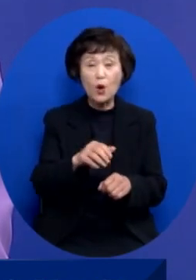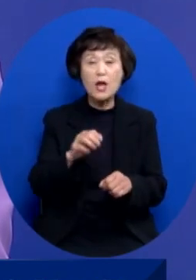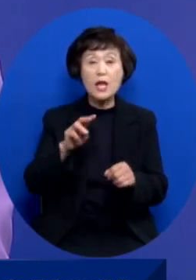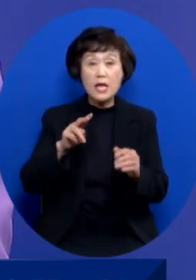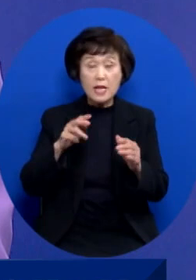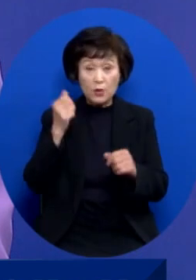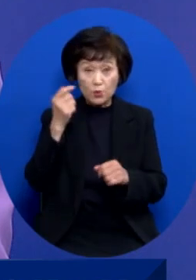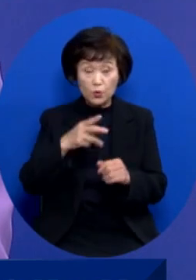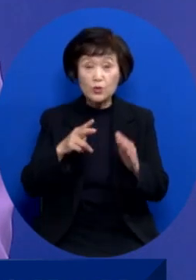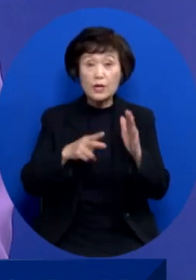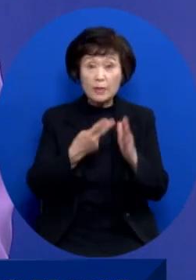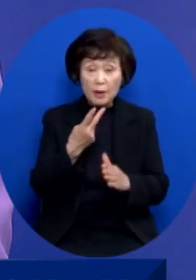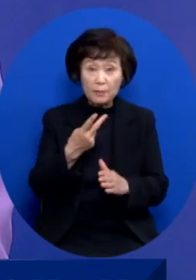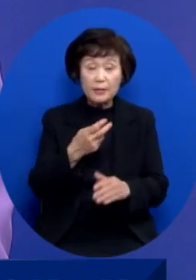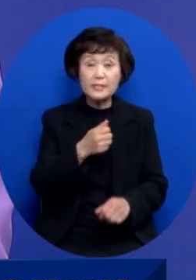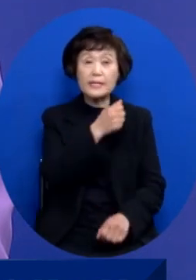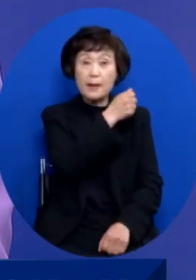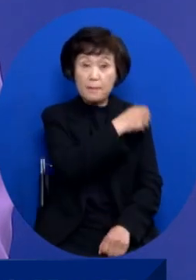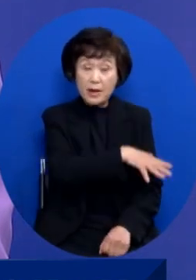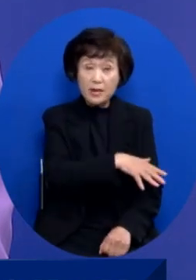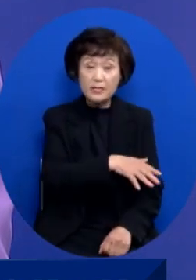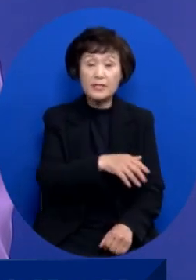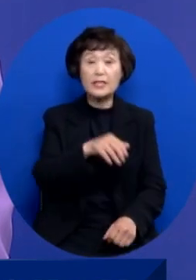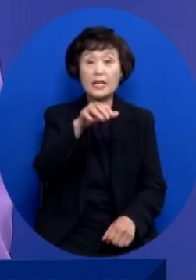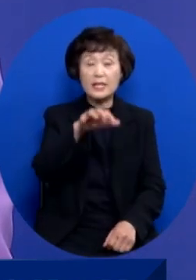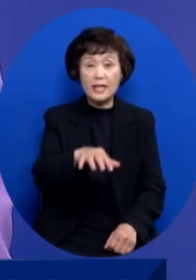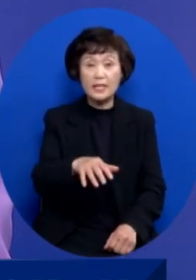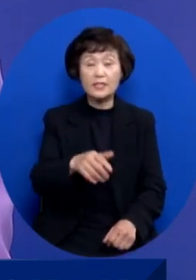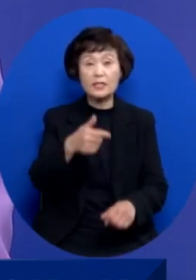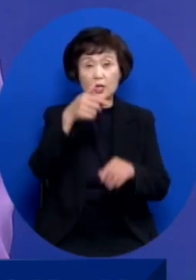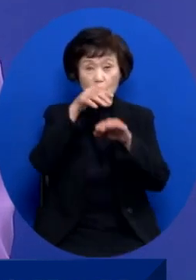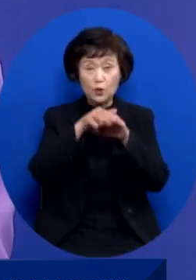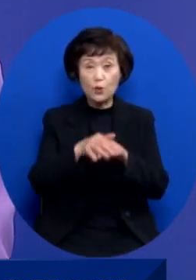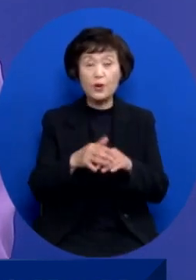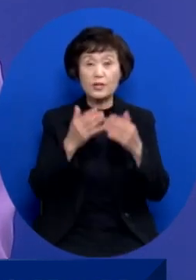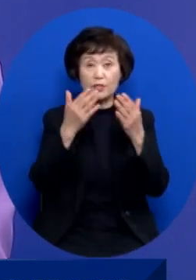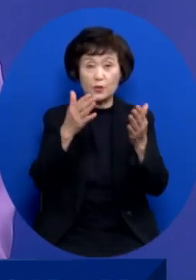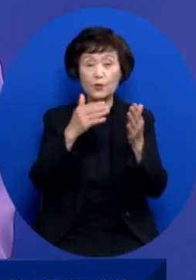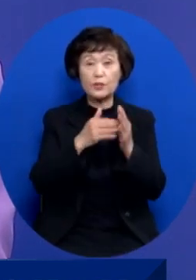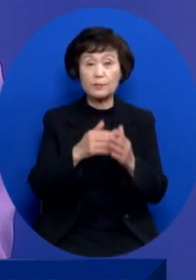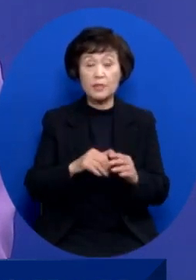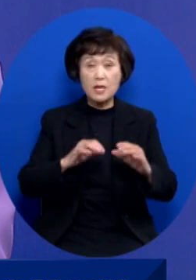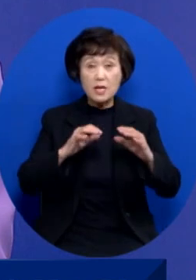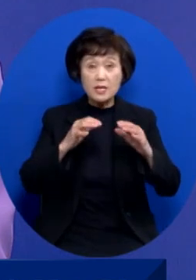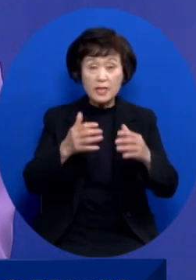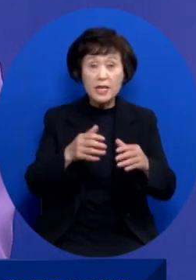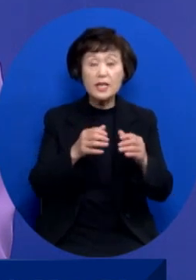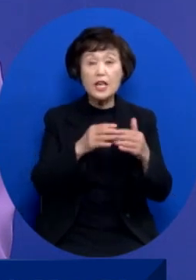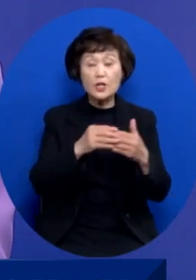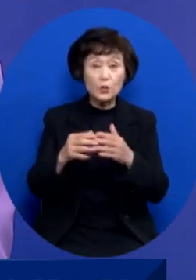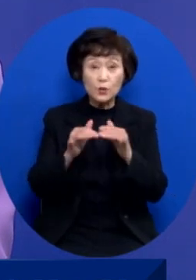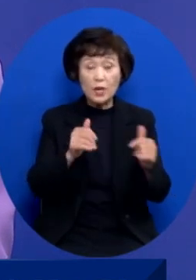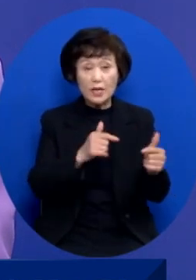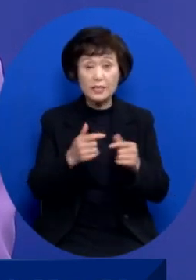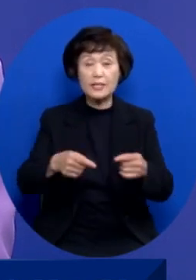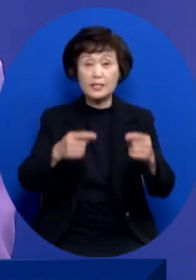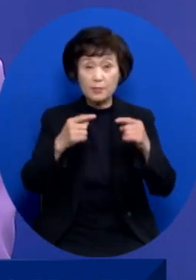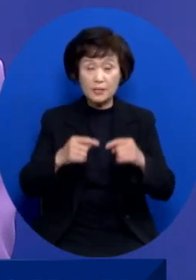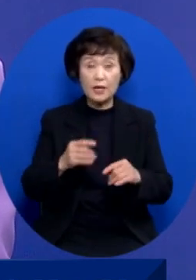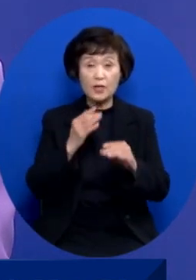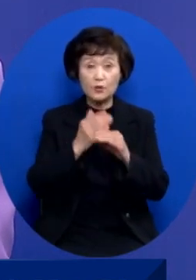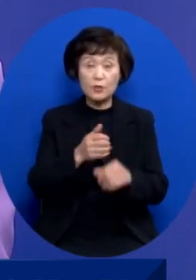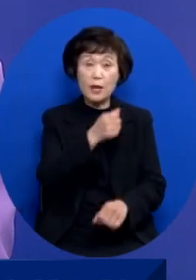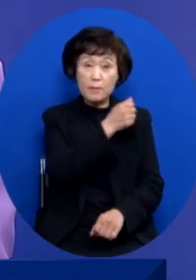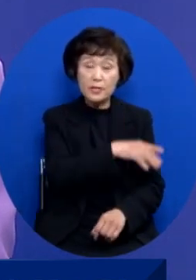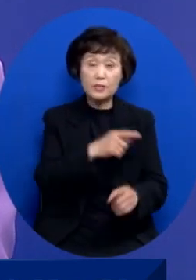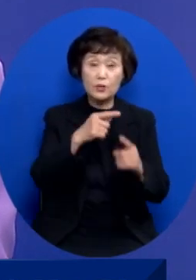선교사역 국제 기념 대회를 팔레스타인에서 개최했습니다. 세계 선교 지도자들과 선교 동역자 등이 참석한 가운데